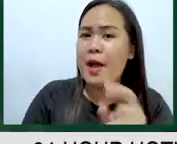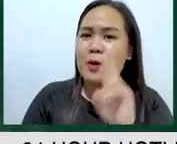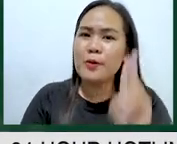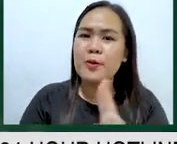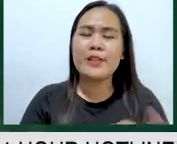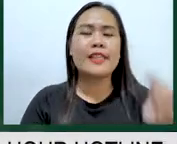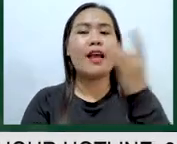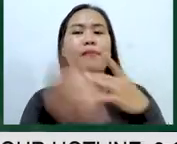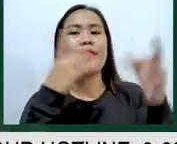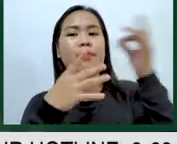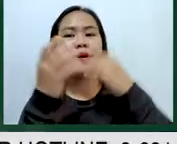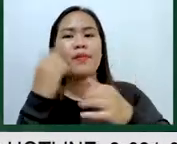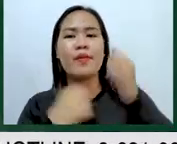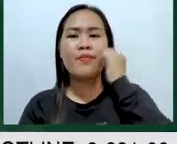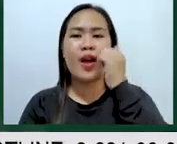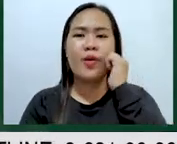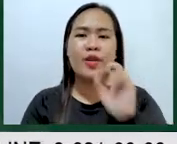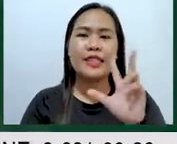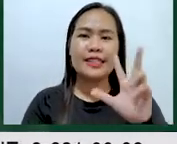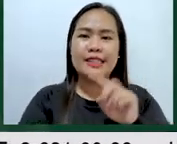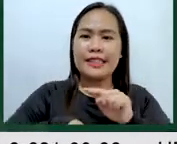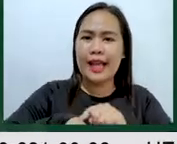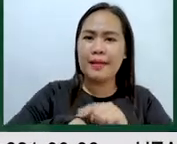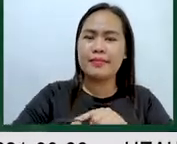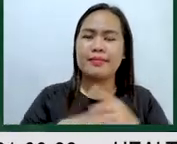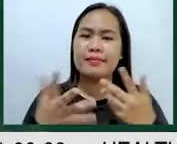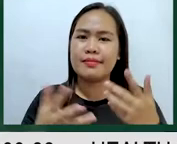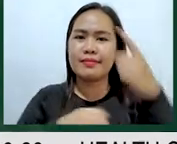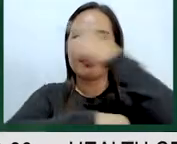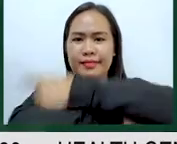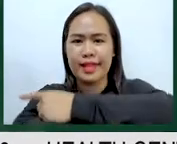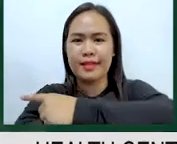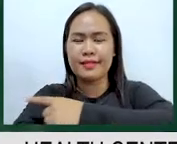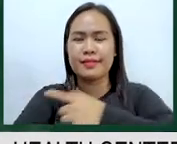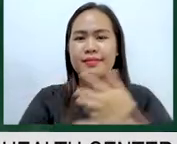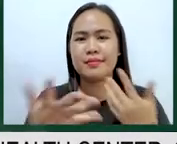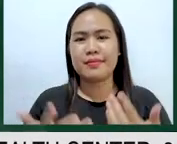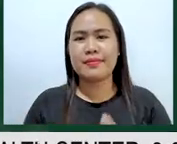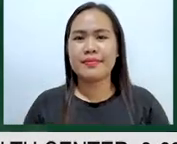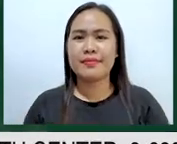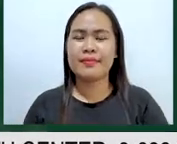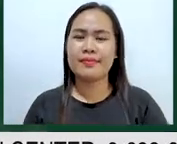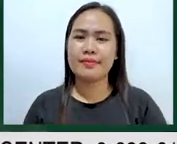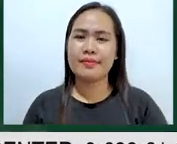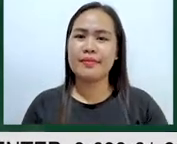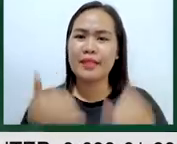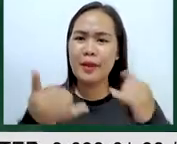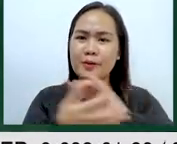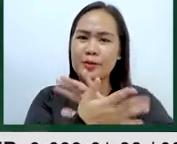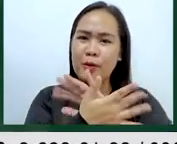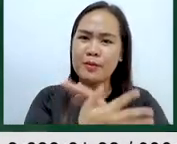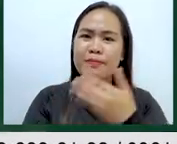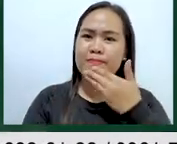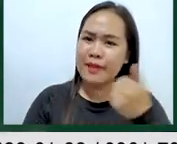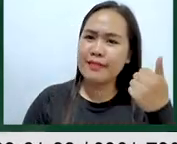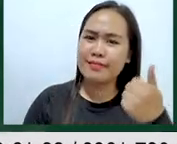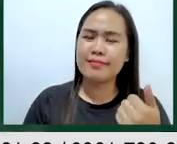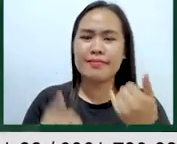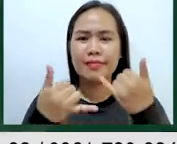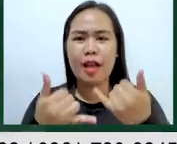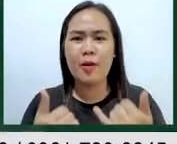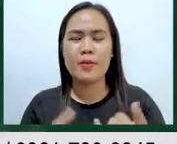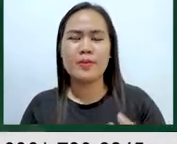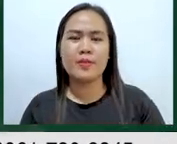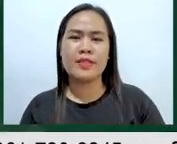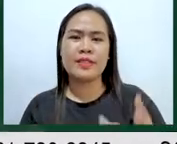yun. Kung hindi pa dahil kay COVID, hindi tayo maniniwala sa vitamins, no? May mga kilala ako na